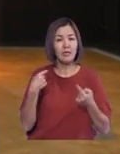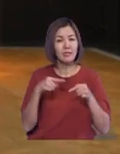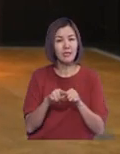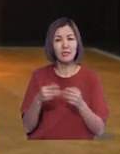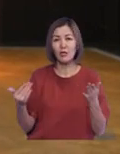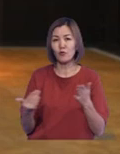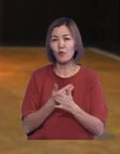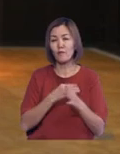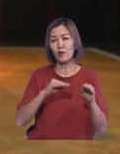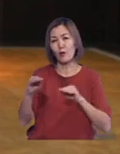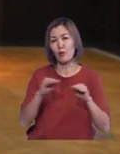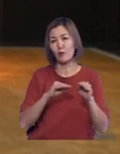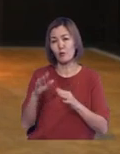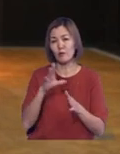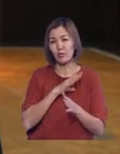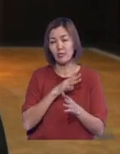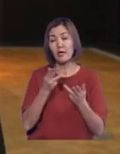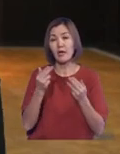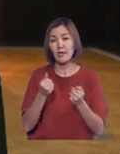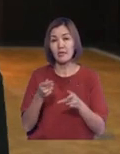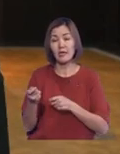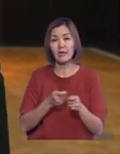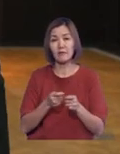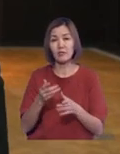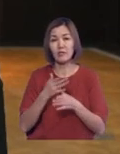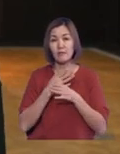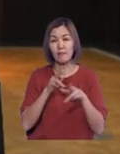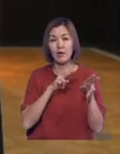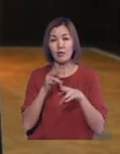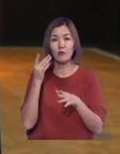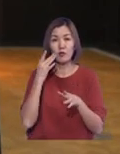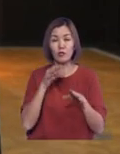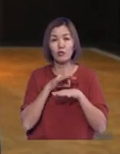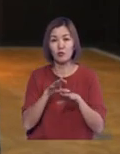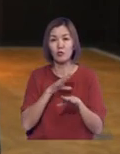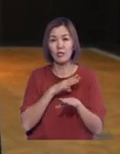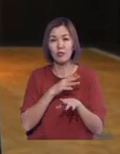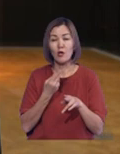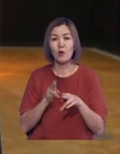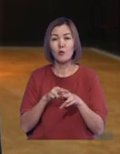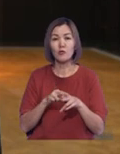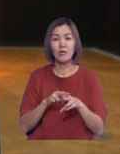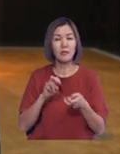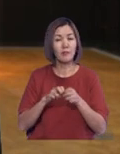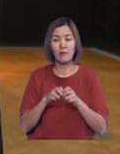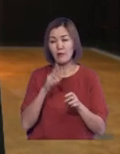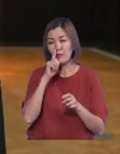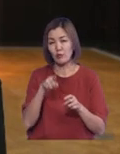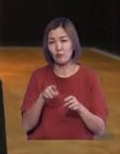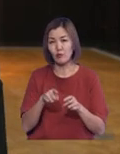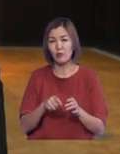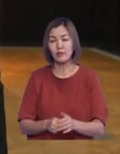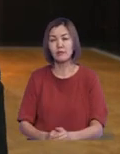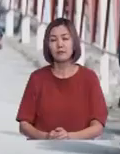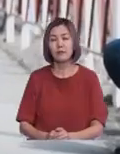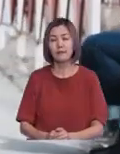техника заманауи түрде жабдықталған. Әрине, әкімшілік тарапынан бақылау тұрақты түрде жүргізіледі. Ол жағынан ешқандай мәселе